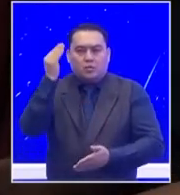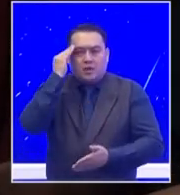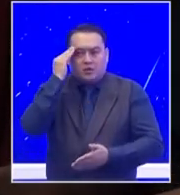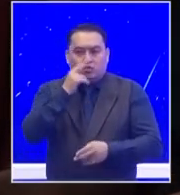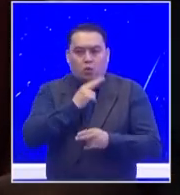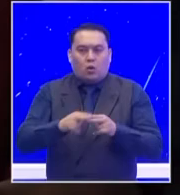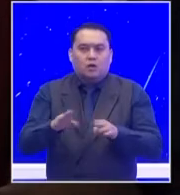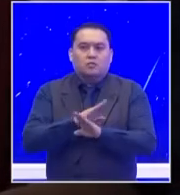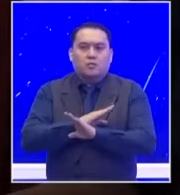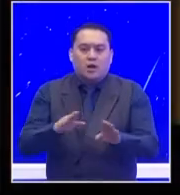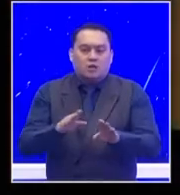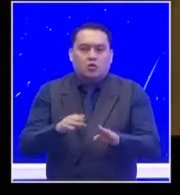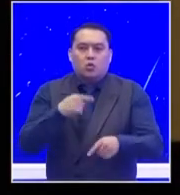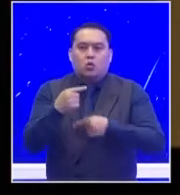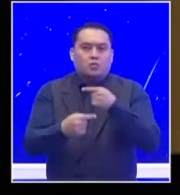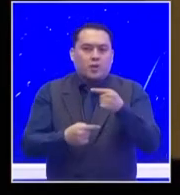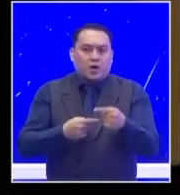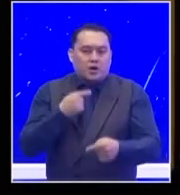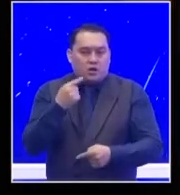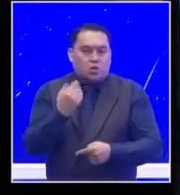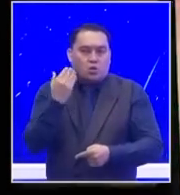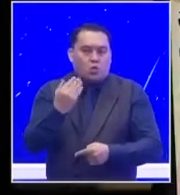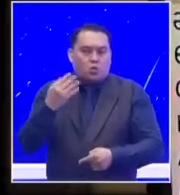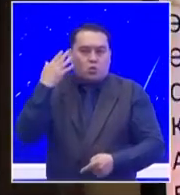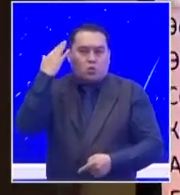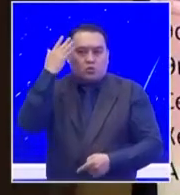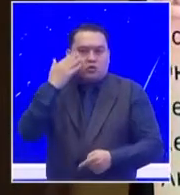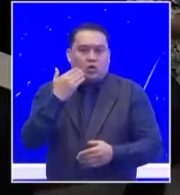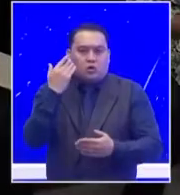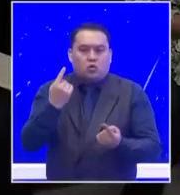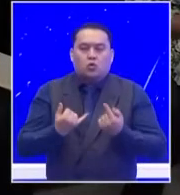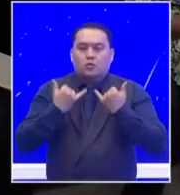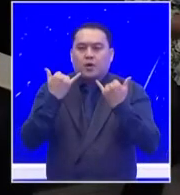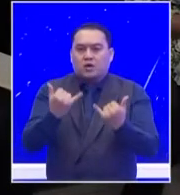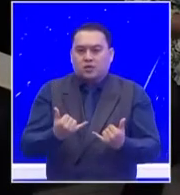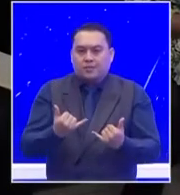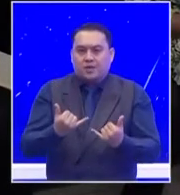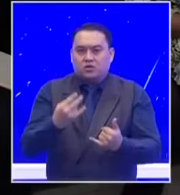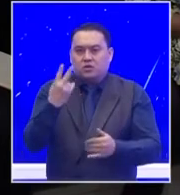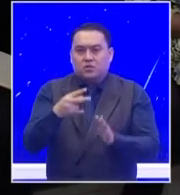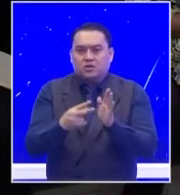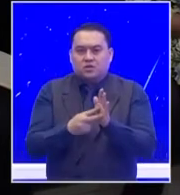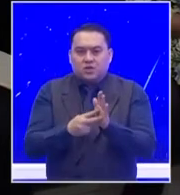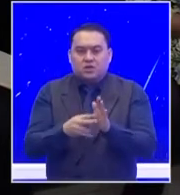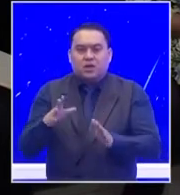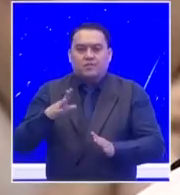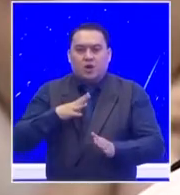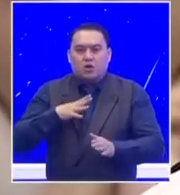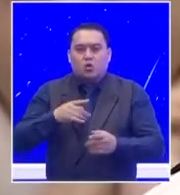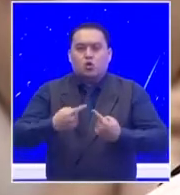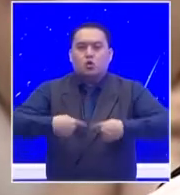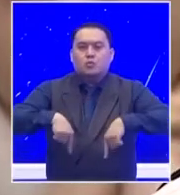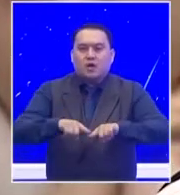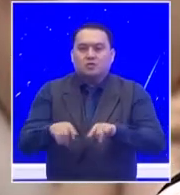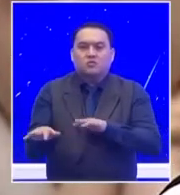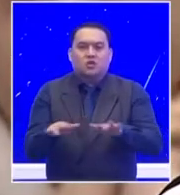жоқ. Керісінше, өскелең ұрпақ жыл өткен сайын ұлы ойшыл есімін ұлықтап келеді. Номері 28-ші IT мектеп лицейінде ұйымдастырылған